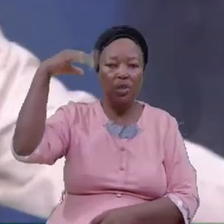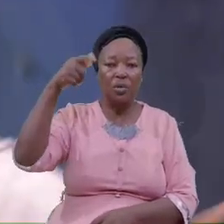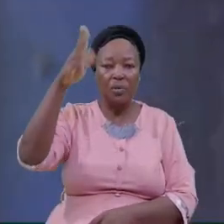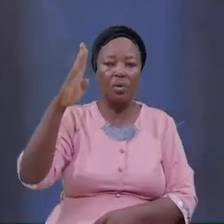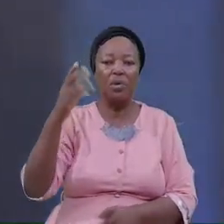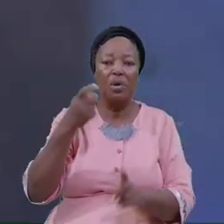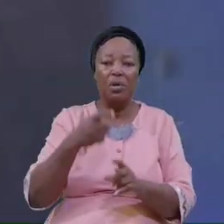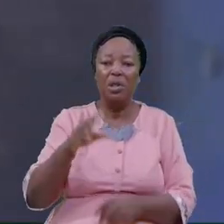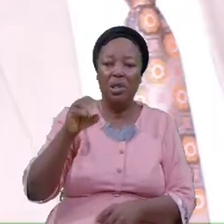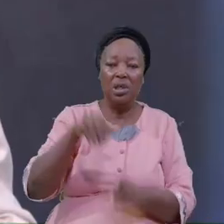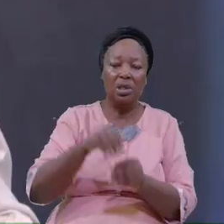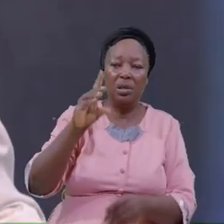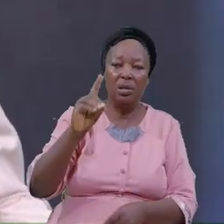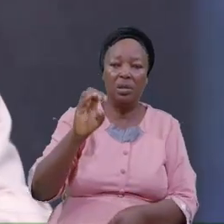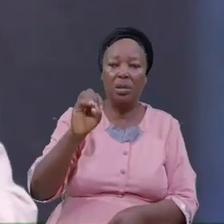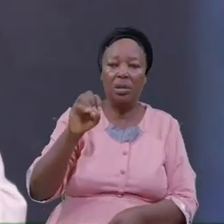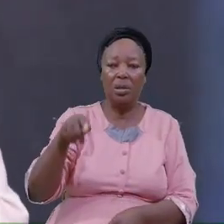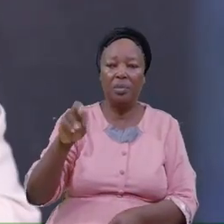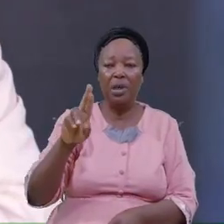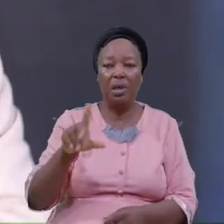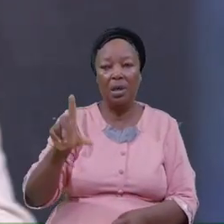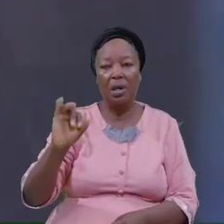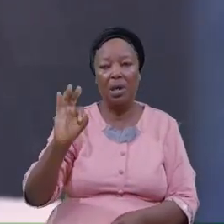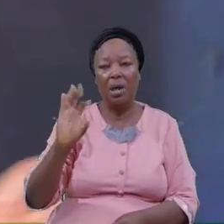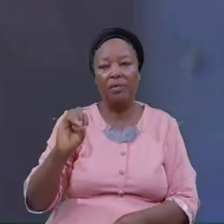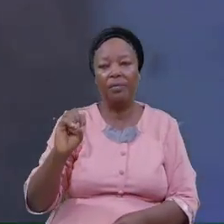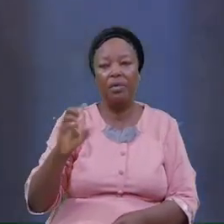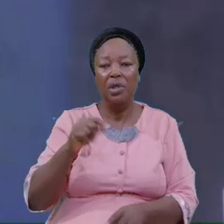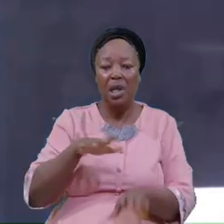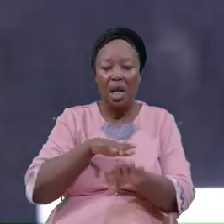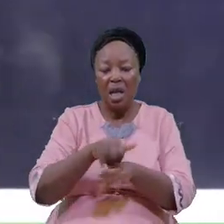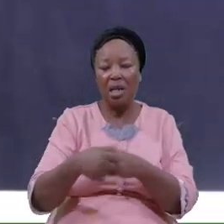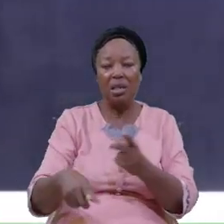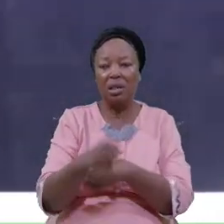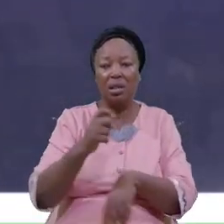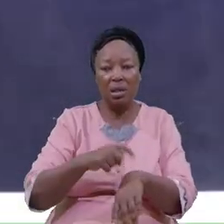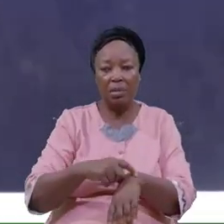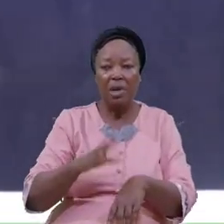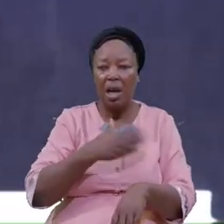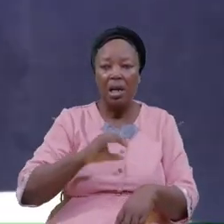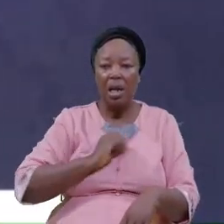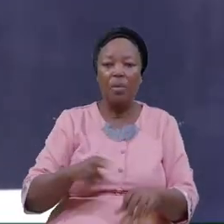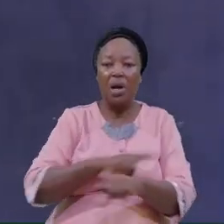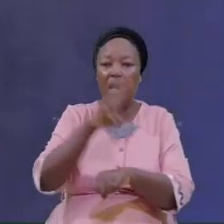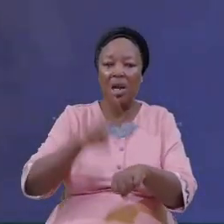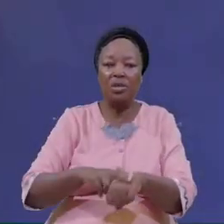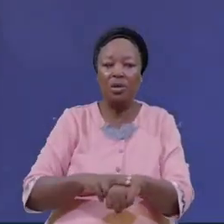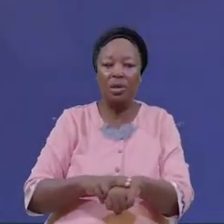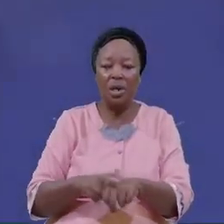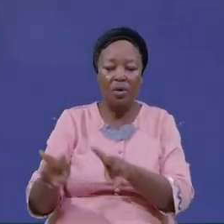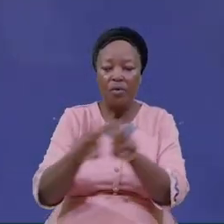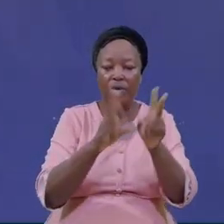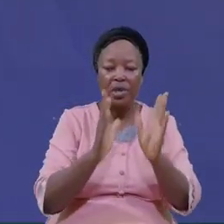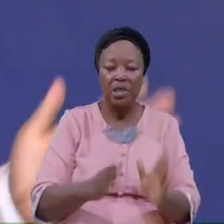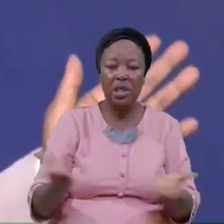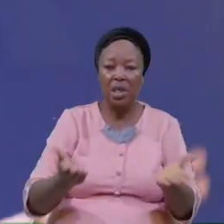Renversons-les. Par la grâce de Dieu dans la vie profonde au début. And our national pastor here can testify. He was with us in